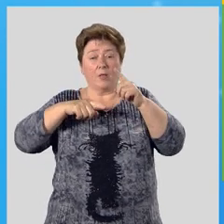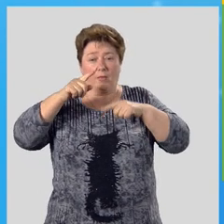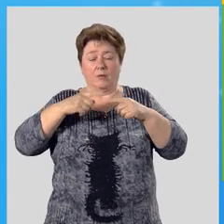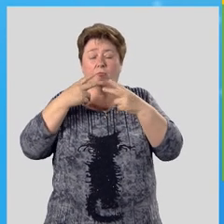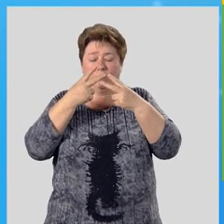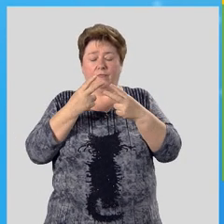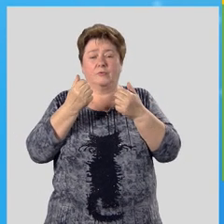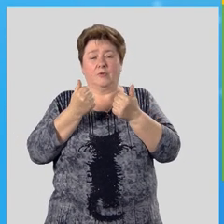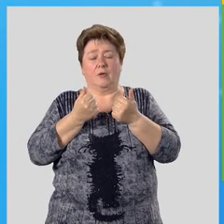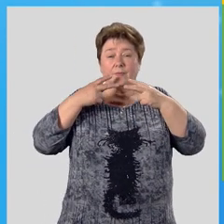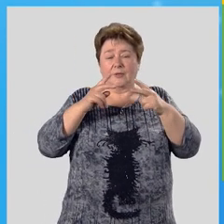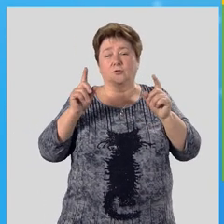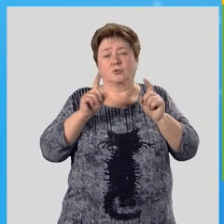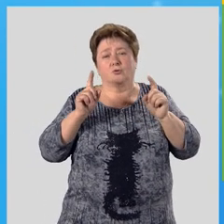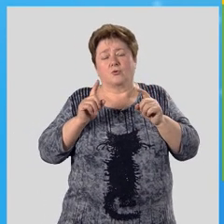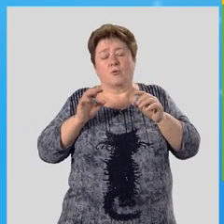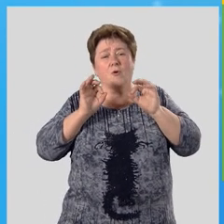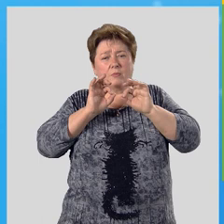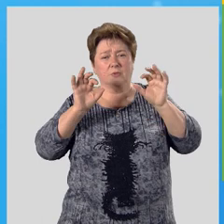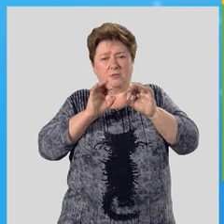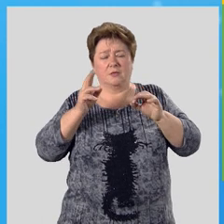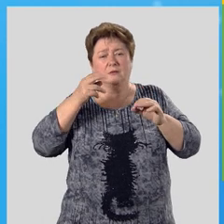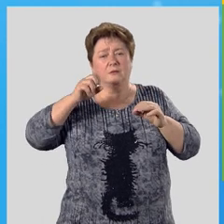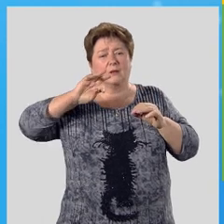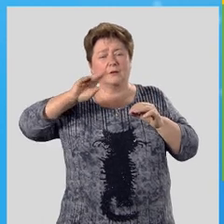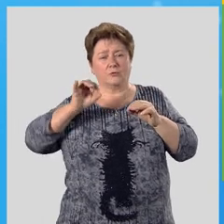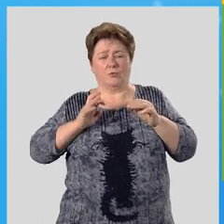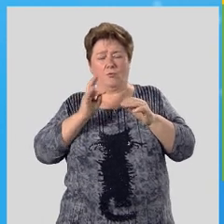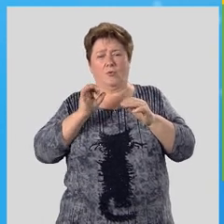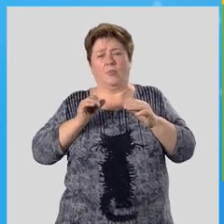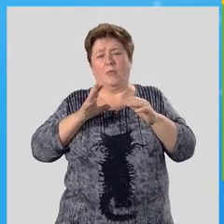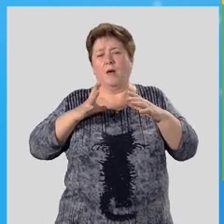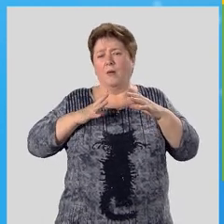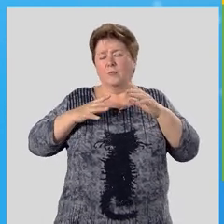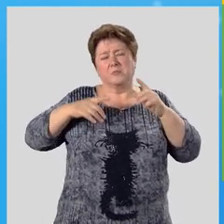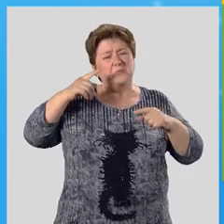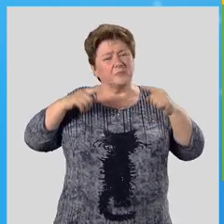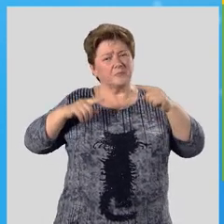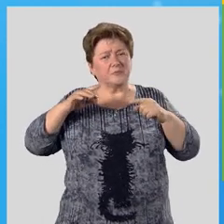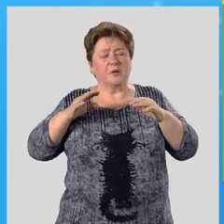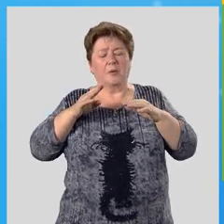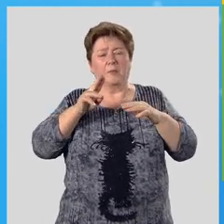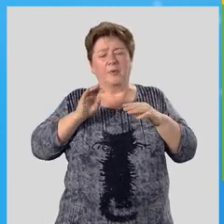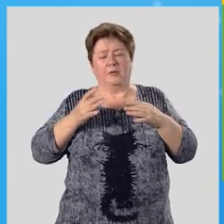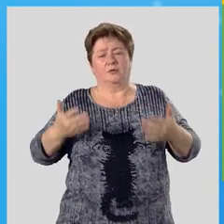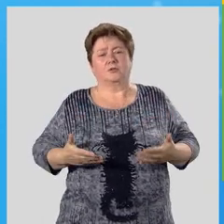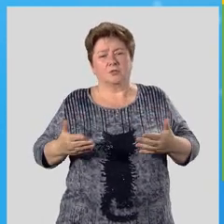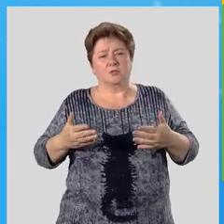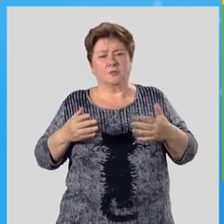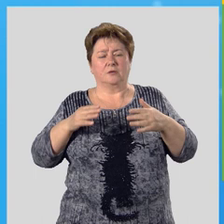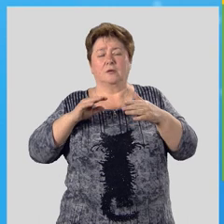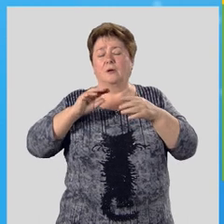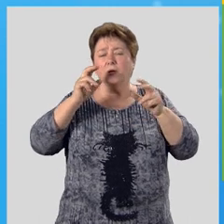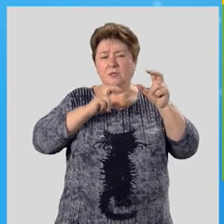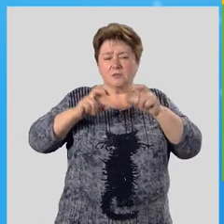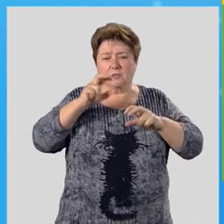брата. Несмотря на то, что объяснение Дальтона подвергли сомнению еще при его жизни,